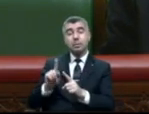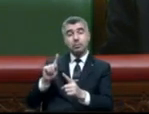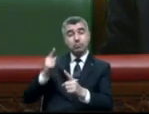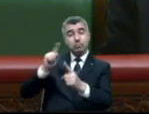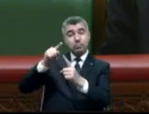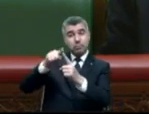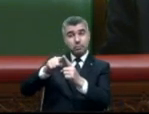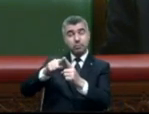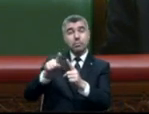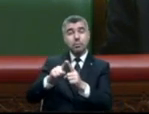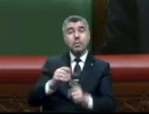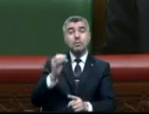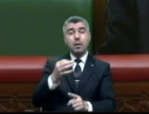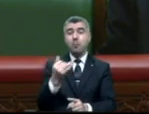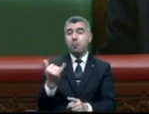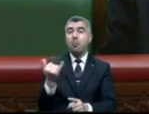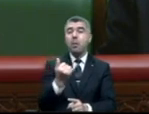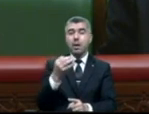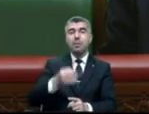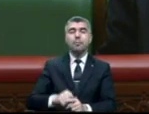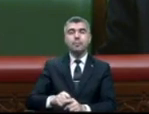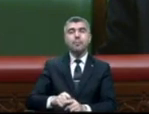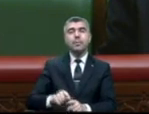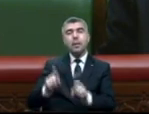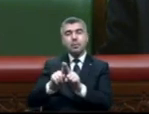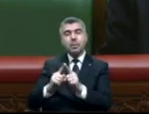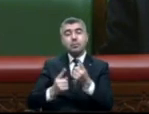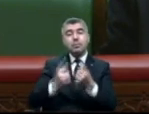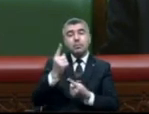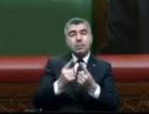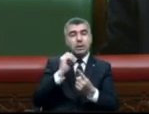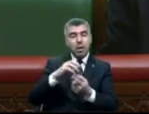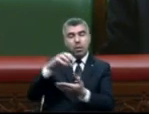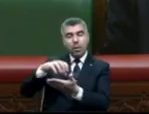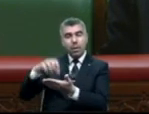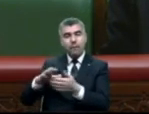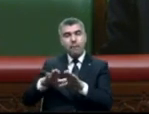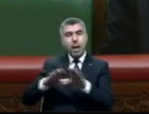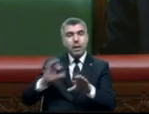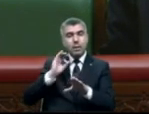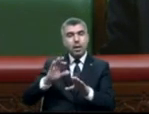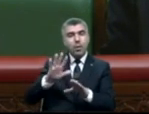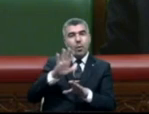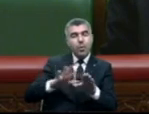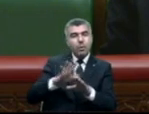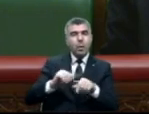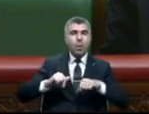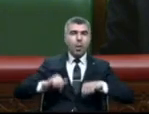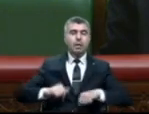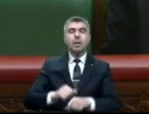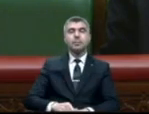لمنطقة عبدة وإعطائها عناية خاصة، لأنها تتوفر على أراضي خصبة ولا ينقصها إلى الاهتمام من طرف